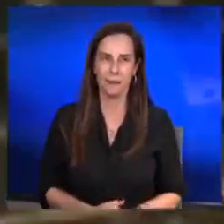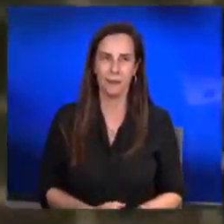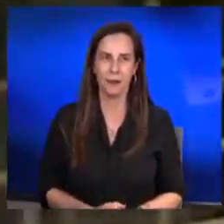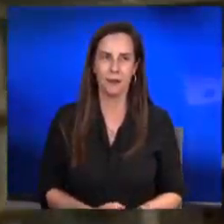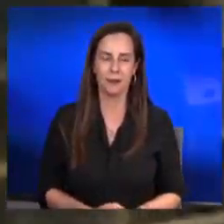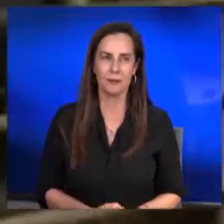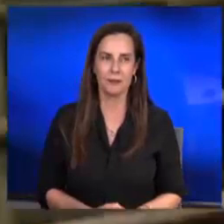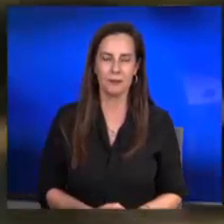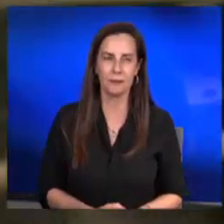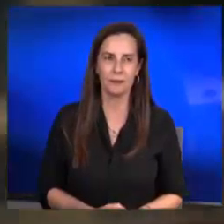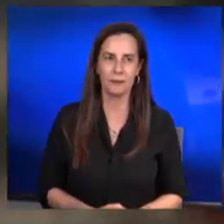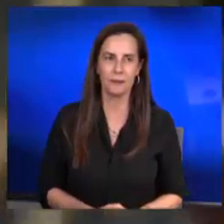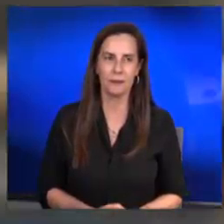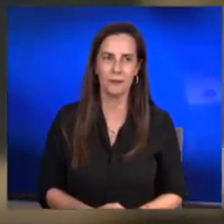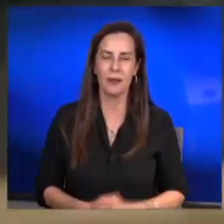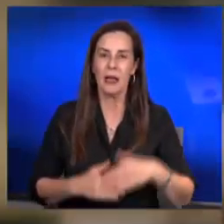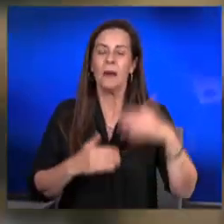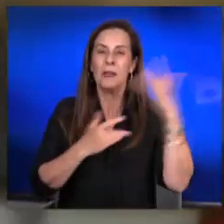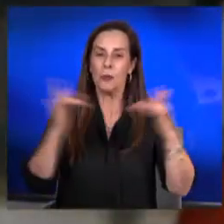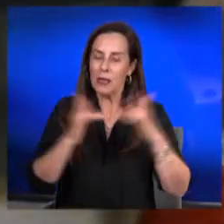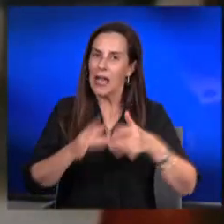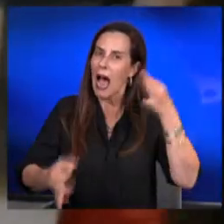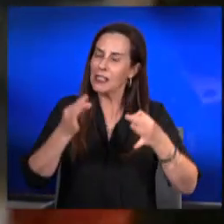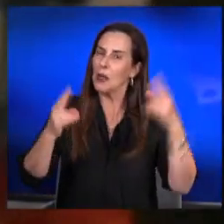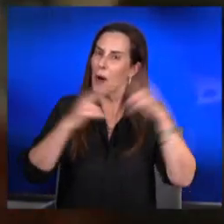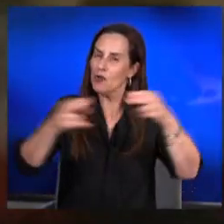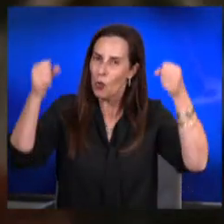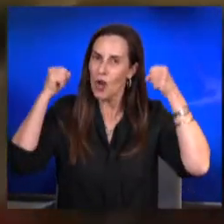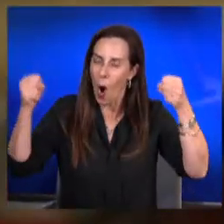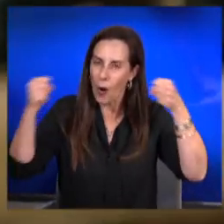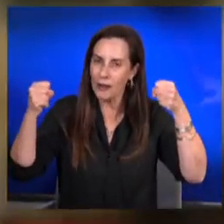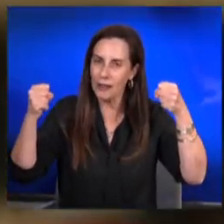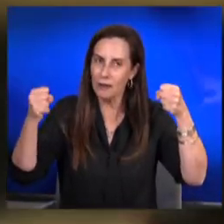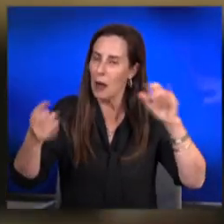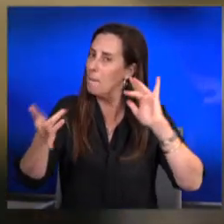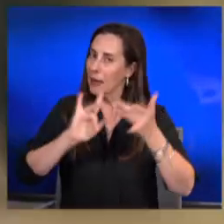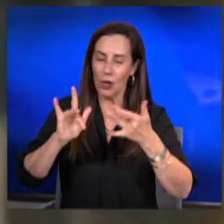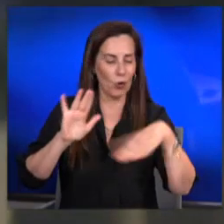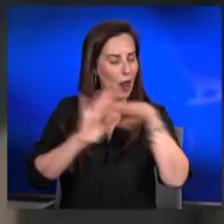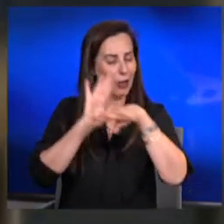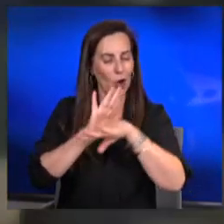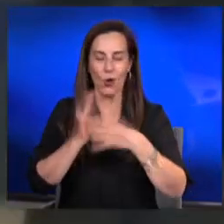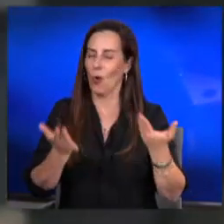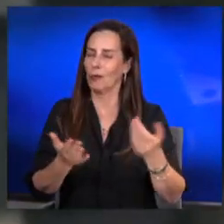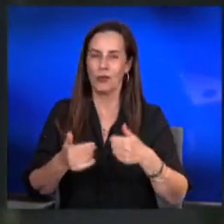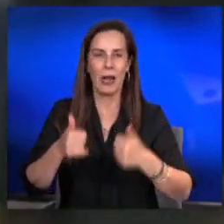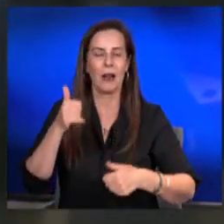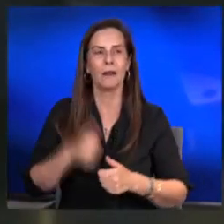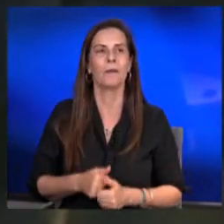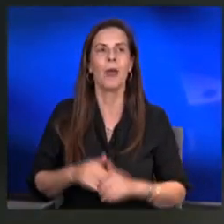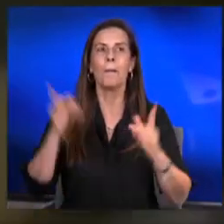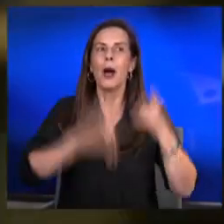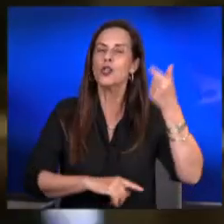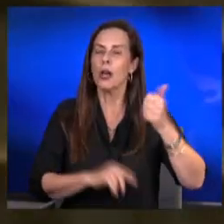בסיום המשחק השחקנים יצאו להיפגש עם האוהדים, בניגוד מוחלט להנחיות מנהלת הליגה. מה שקרה אתמול